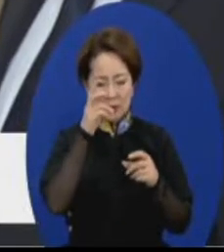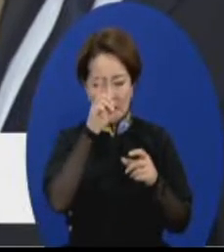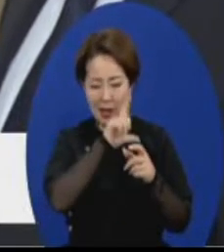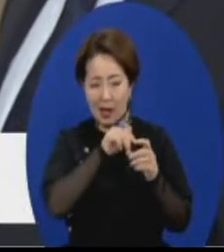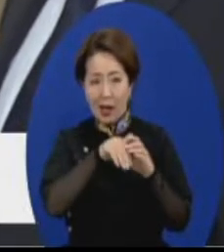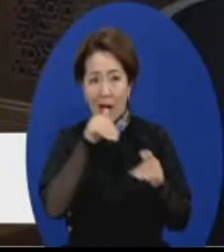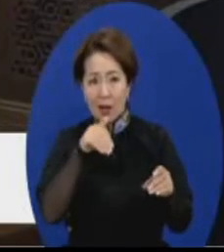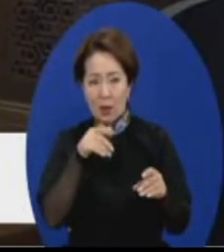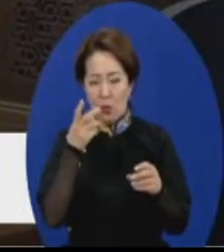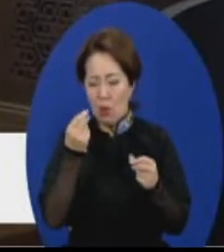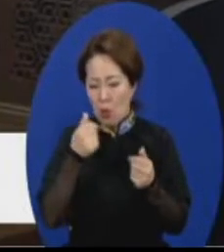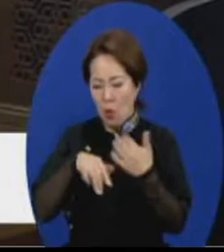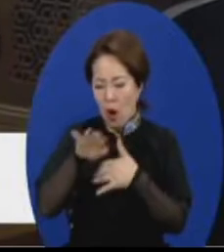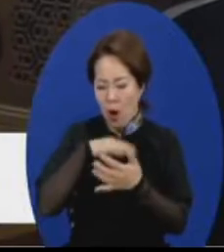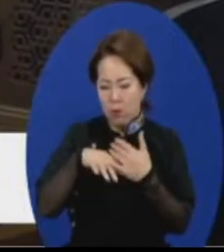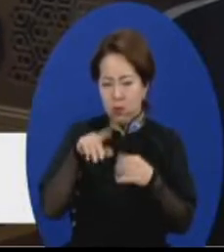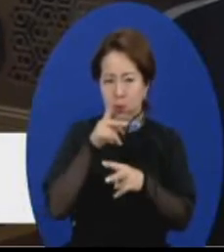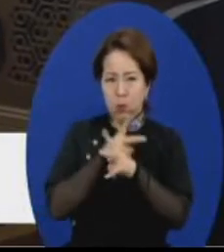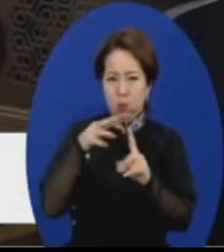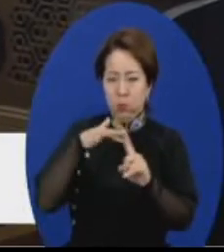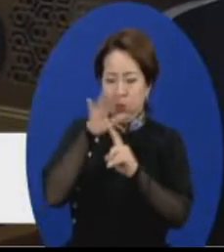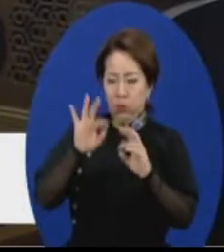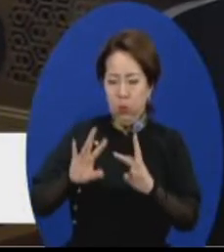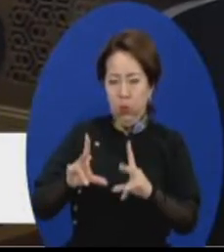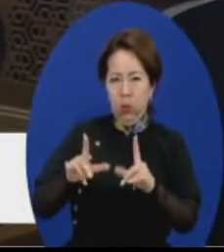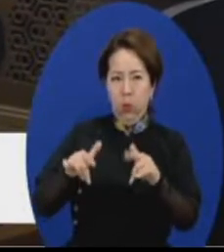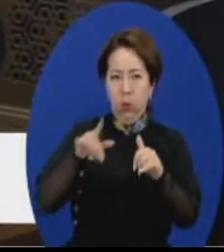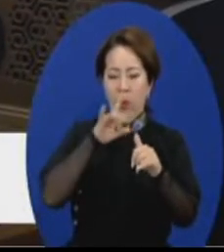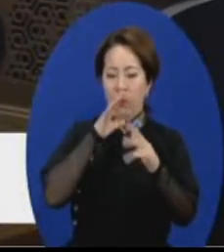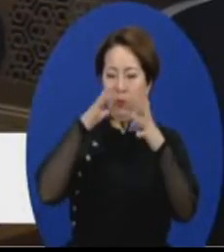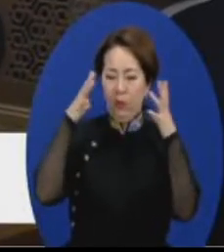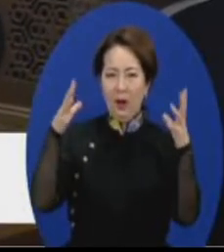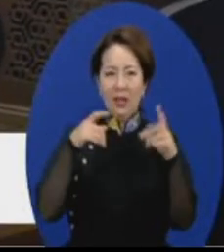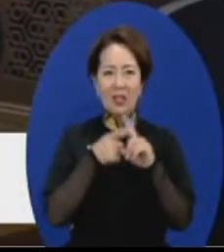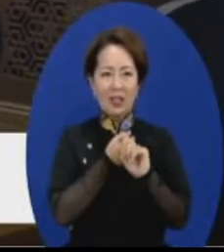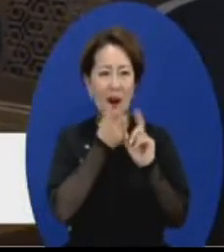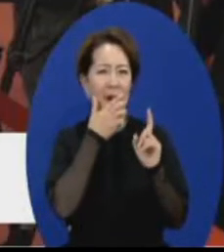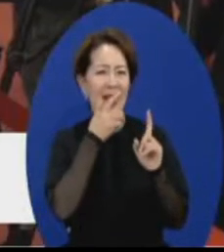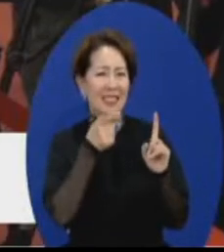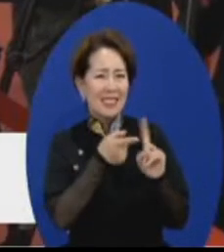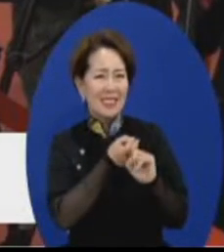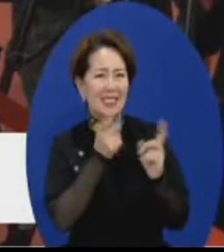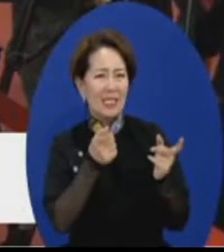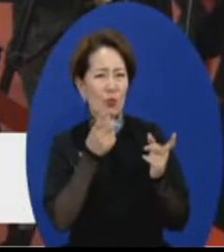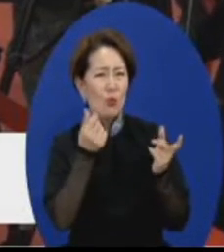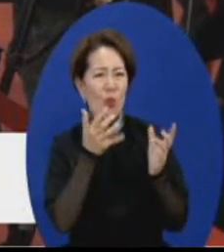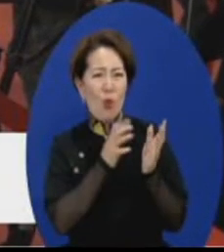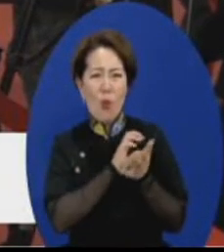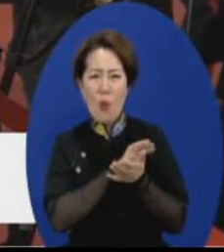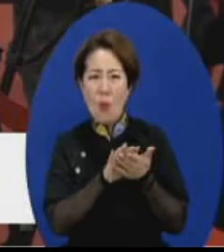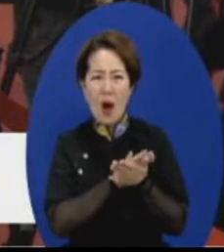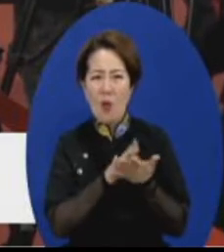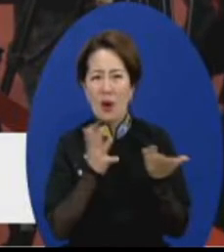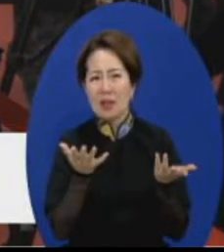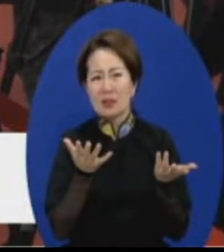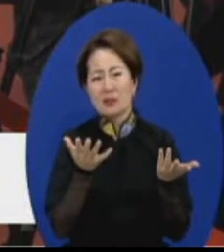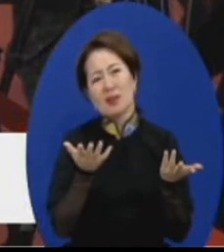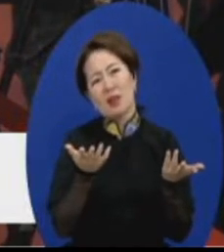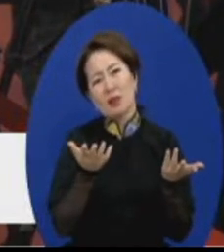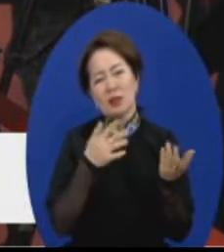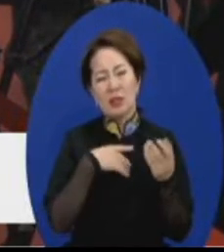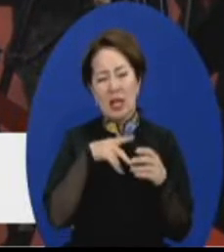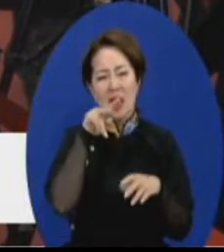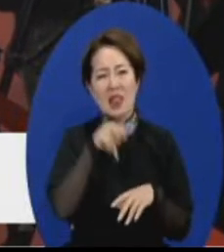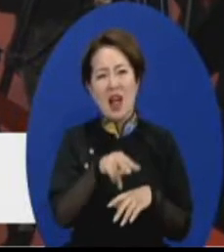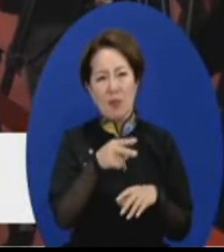угаах гэмтрэхтэй тэмцэх хууль эргэцэн орчныг сайжруулсан хамгийн гол түлхэц усныг онцлон тэмдэглэлээ. Цаашид мөнгө угаах гэмтрэхтэй тэмцэх тодруулбал